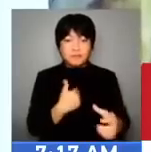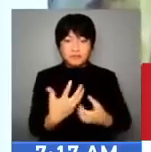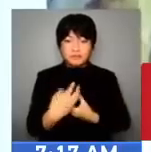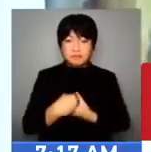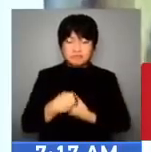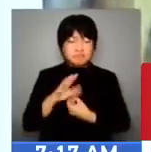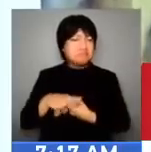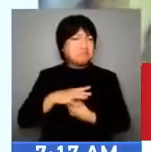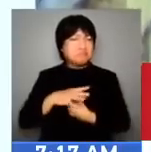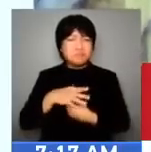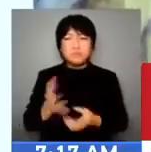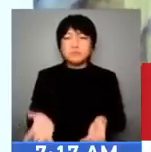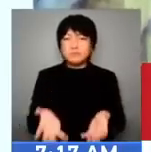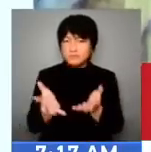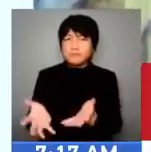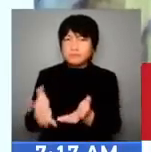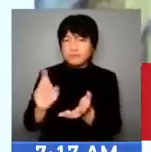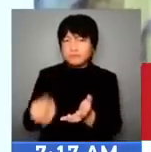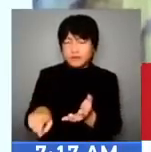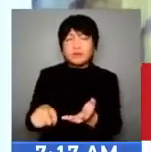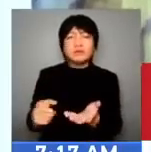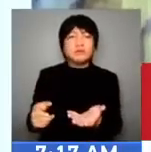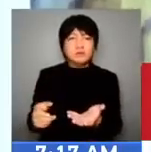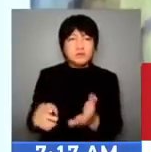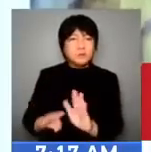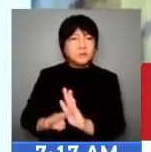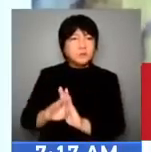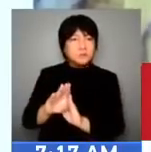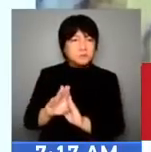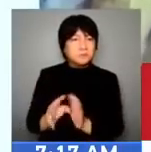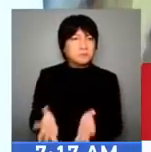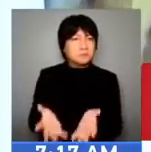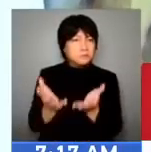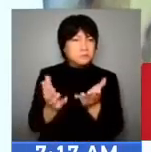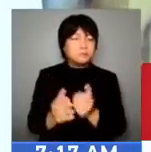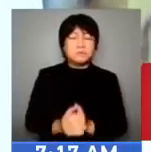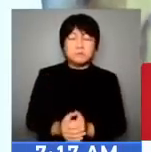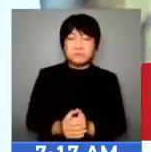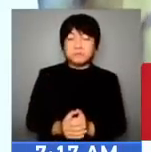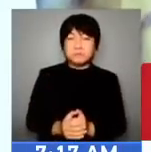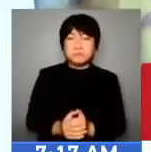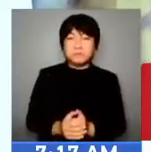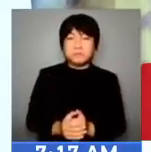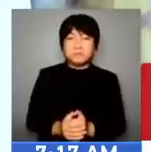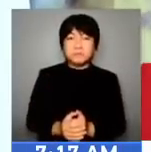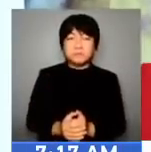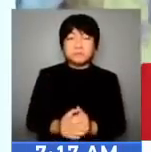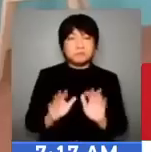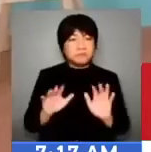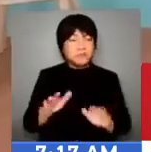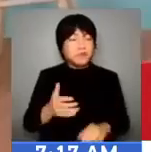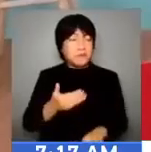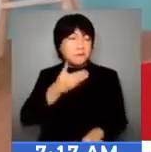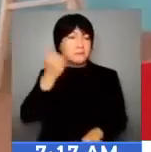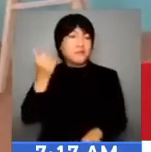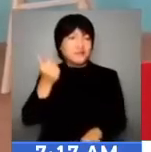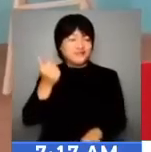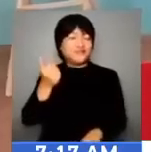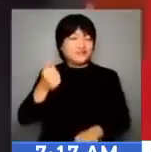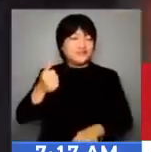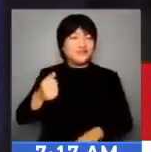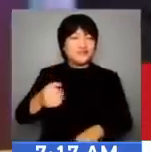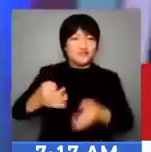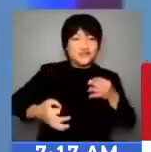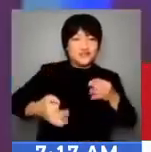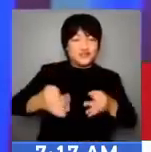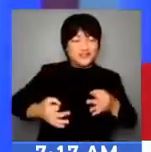And pero even if ganyan na nga, may the best judge win.